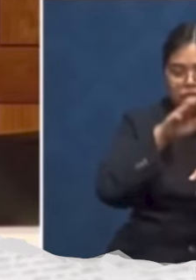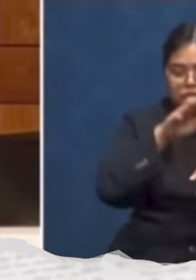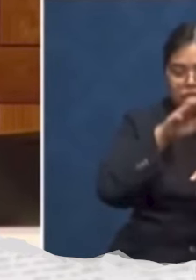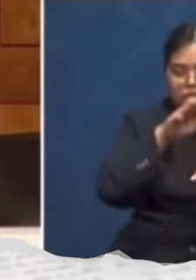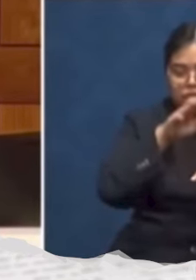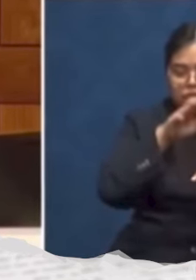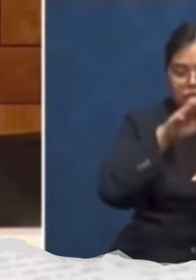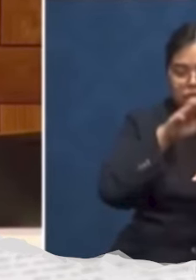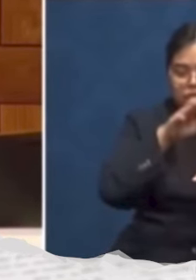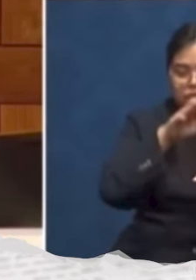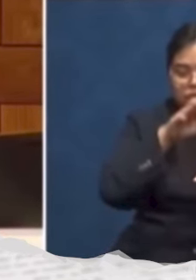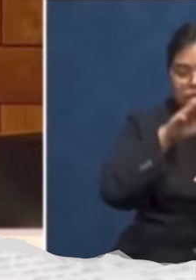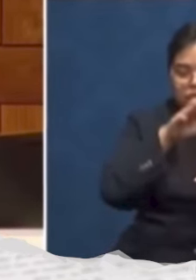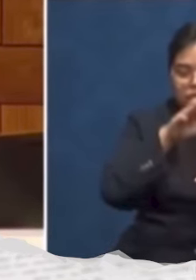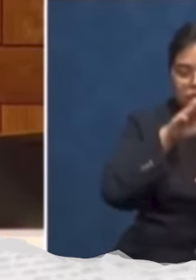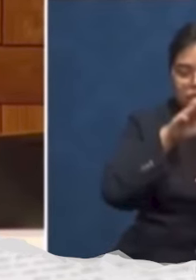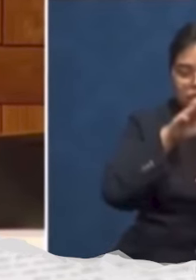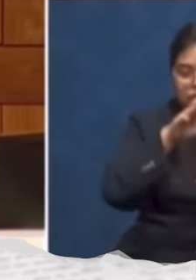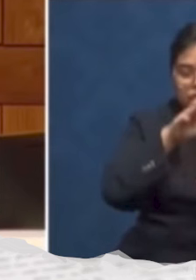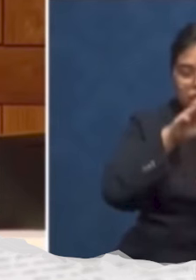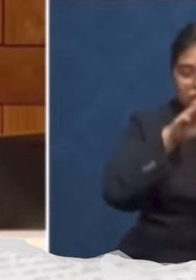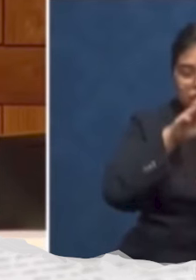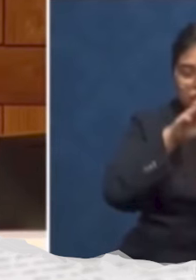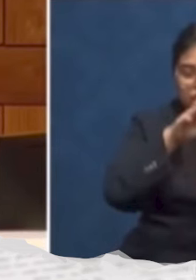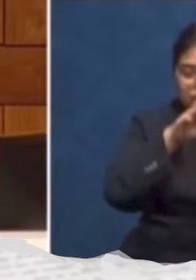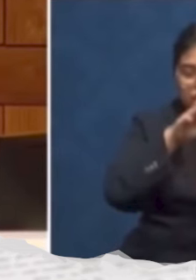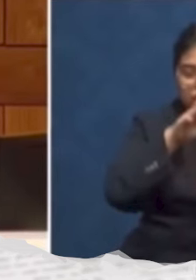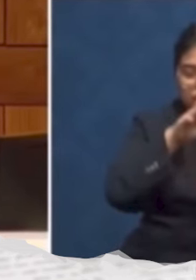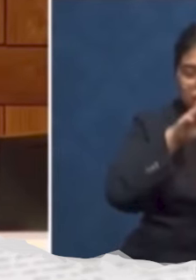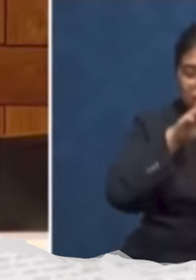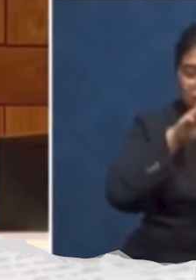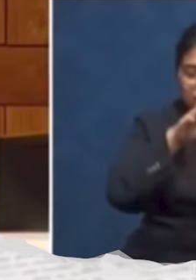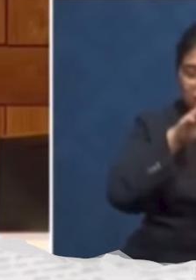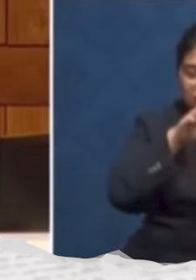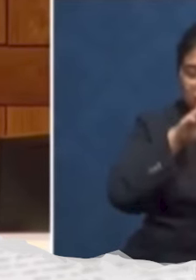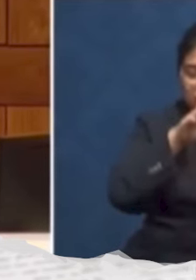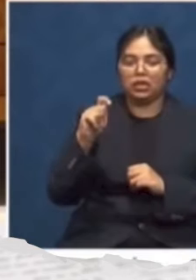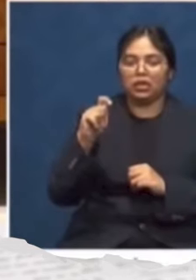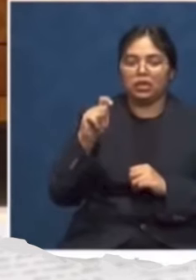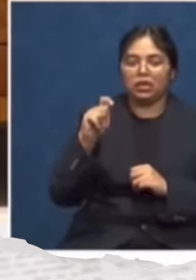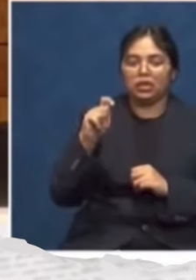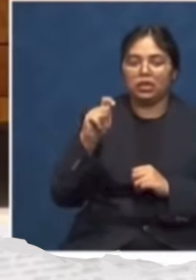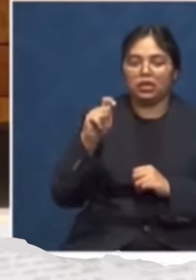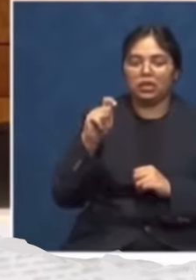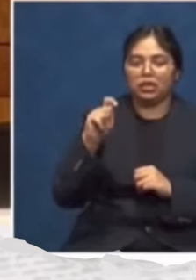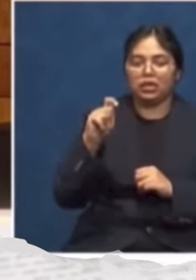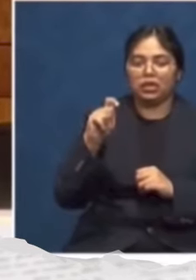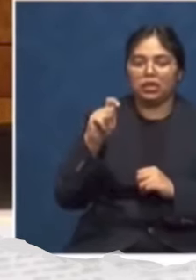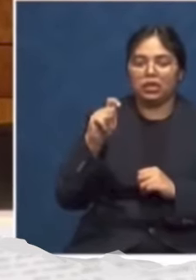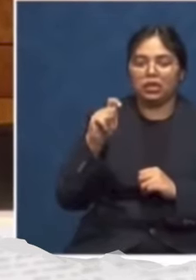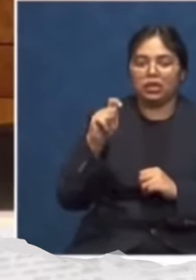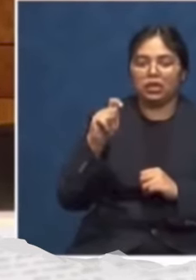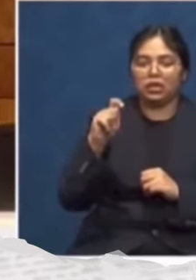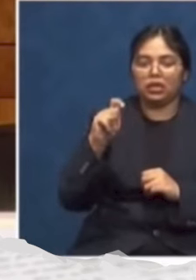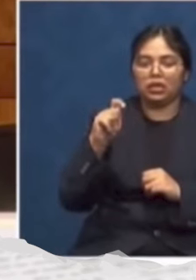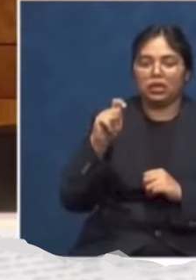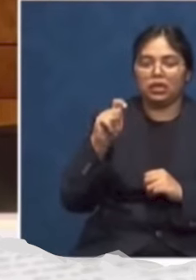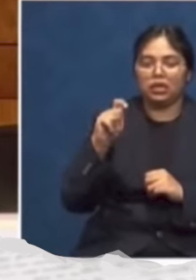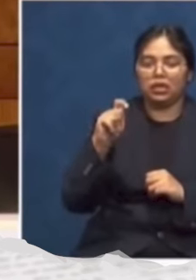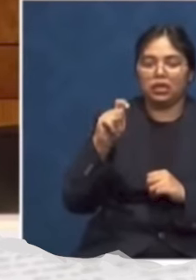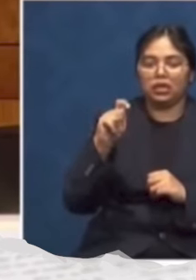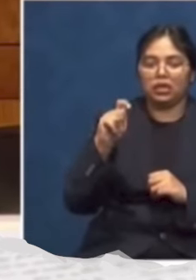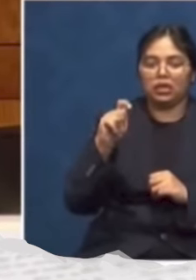รัฐมนตรีเนี่ยแถลงนโยบายต่อรัฐสภาตามรัฐธรรมนูญมาตรา162เป็นวันที่2ครับโดยมีนายวันมูฮัมหมัดนอมะท